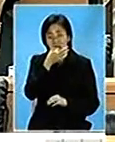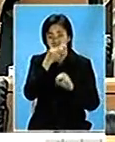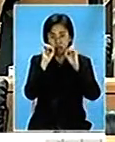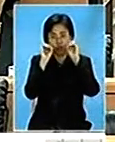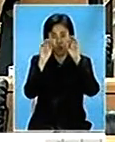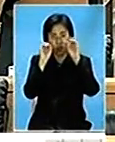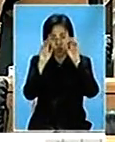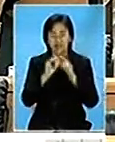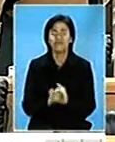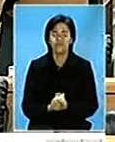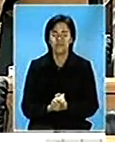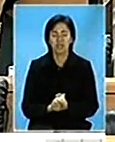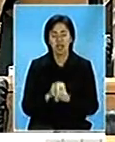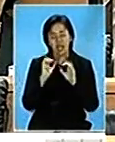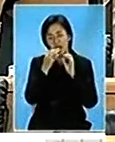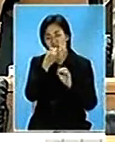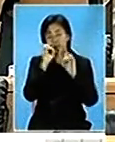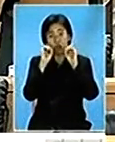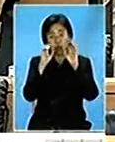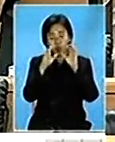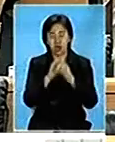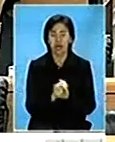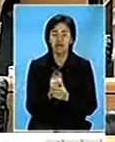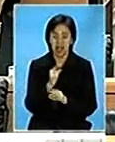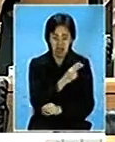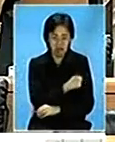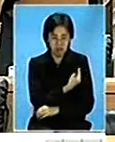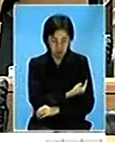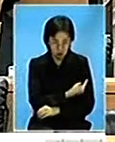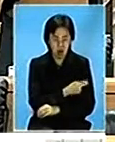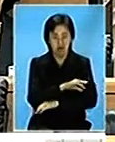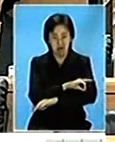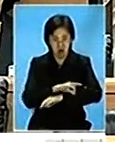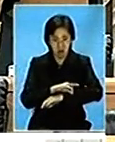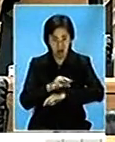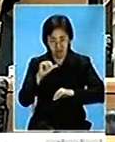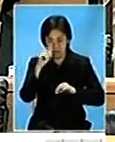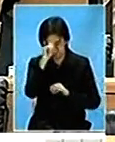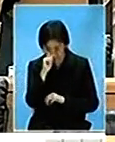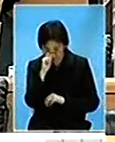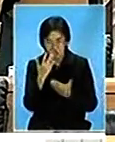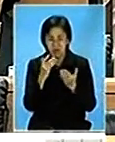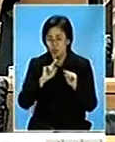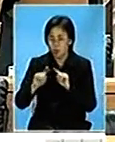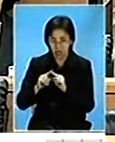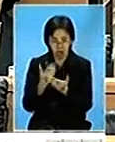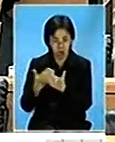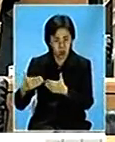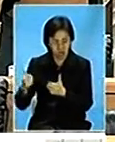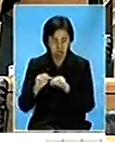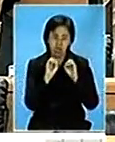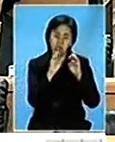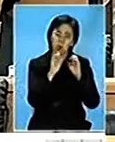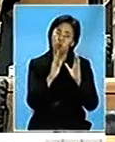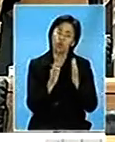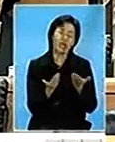อาชีพที่อาจจะอยู่ข้างหลังอาชีพเด่นๆอาจจะเป็นหมอวิศวะหรือว่าอะไรที่ทำรายได้ได้เยอะฝากไว้ถึงเรื่อง